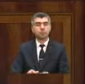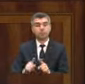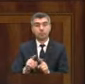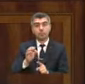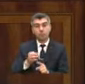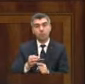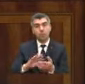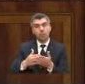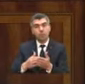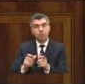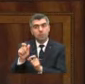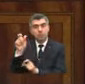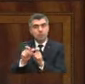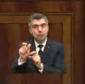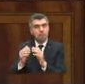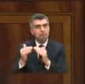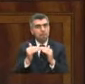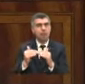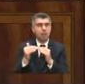ضمان شروط الكرامة الإنسانية